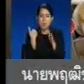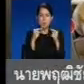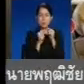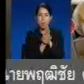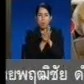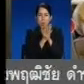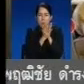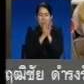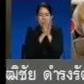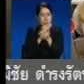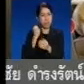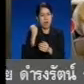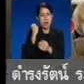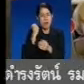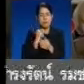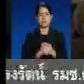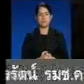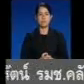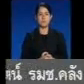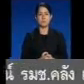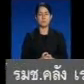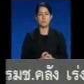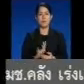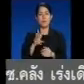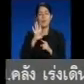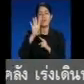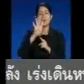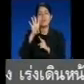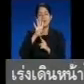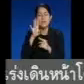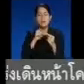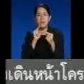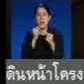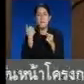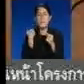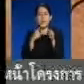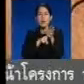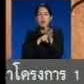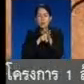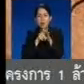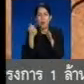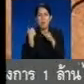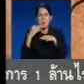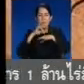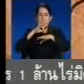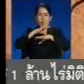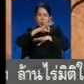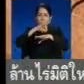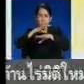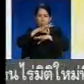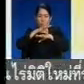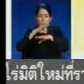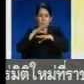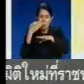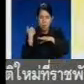ตัวเองให้แข็งแรงขึ้นโรคเลือดออกซึ่งเกิดจากเชื้อไวรัสแดงที่มียุงลายเป็นพาหะมีการระ